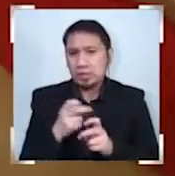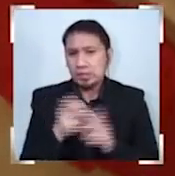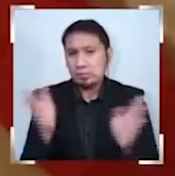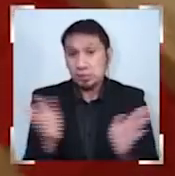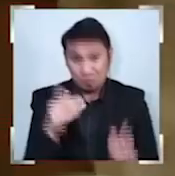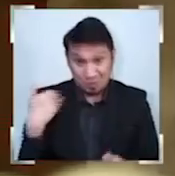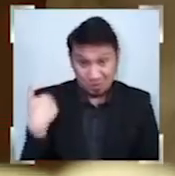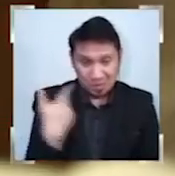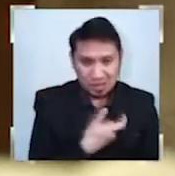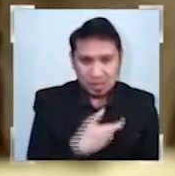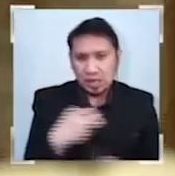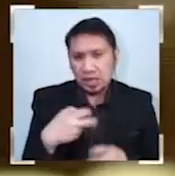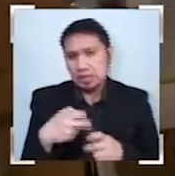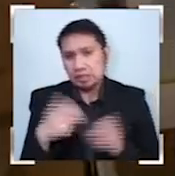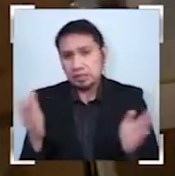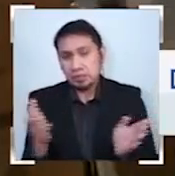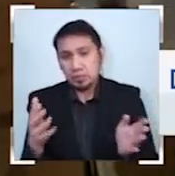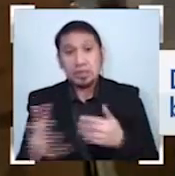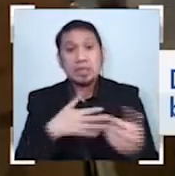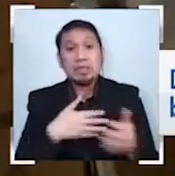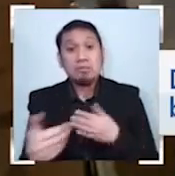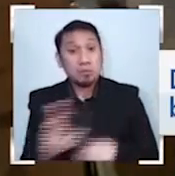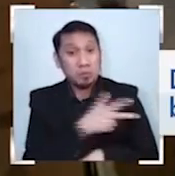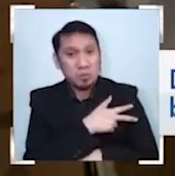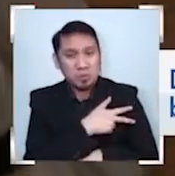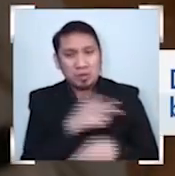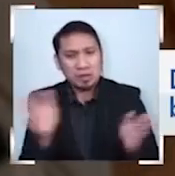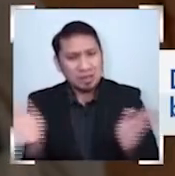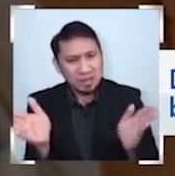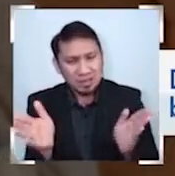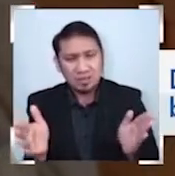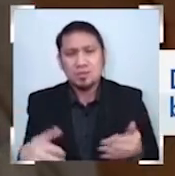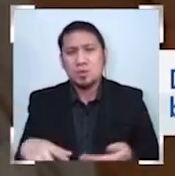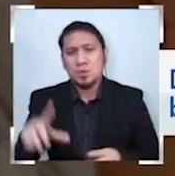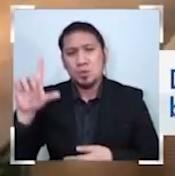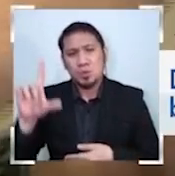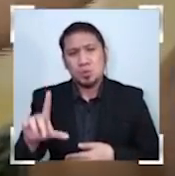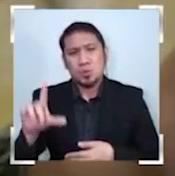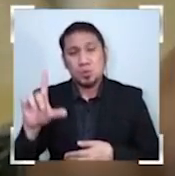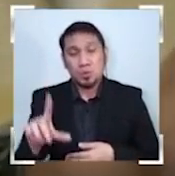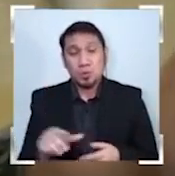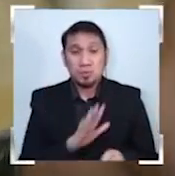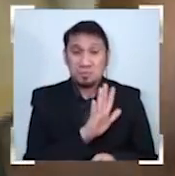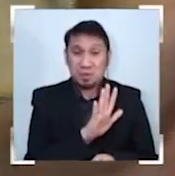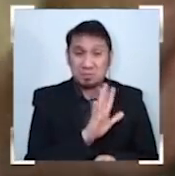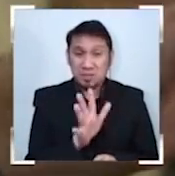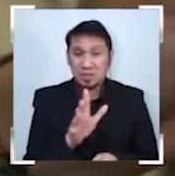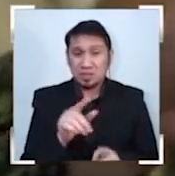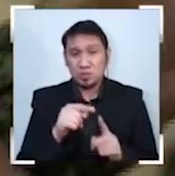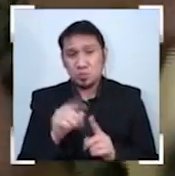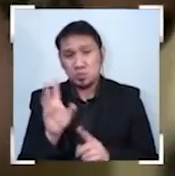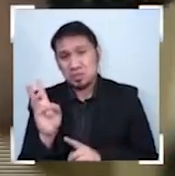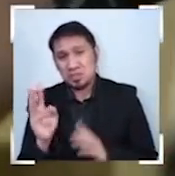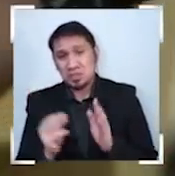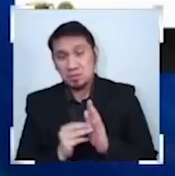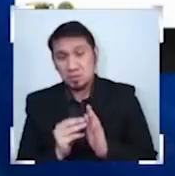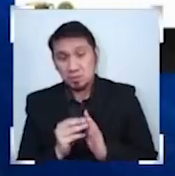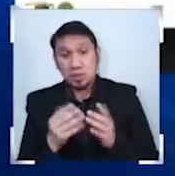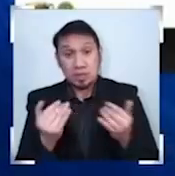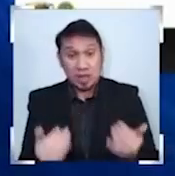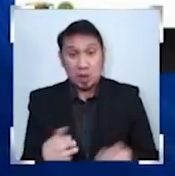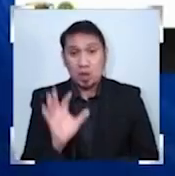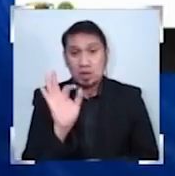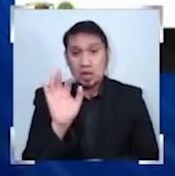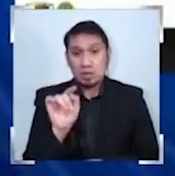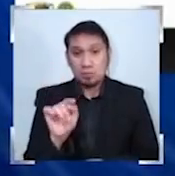mga nagpapabooster, very low. Sa mahigit 62 million na fully vaccinated, 9.9 million lang ang may booster. It's